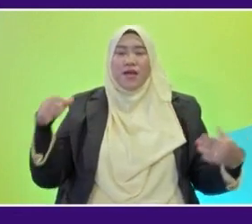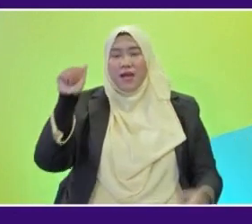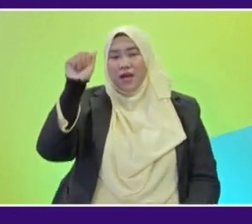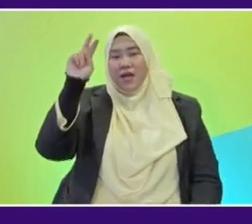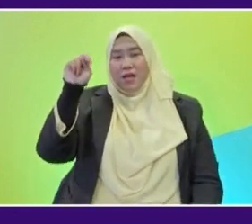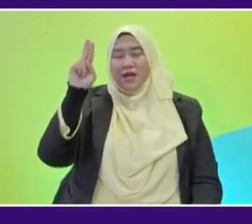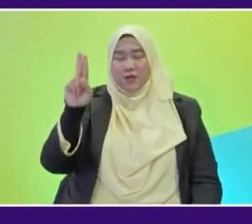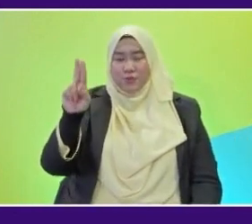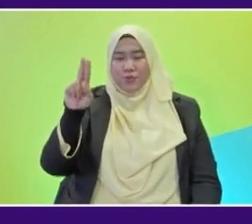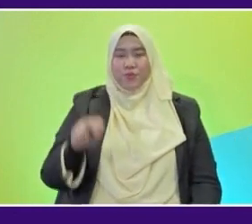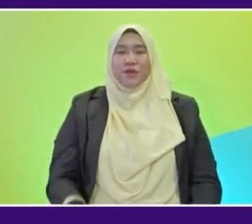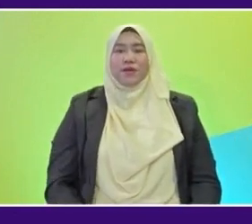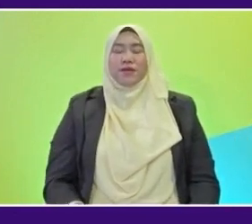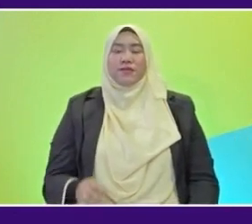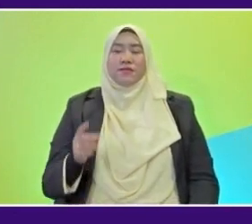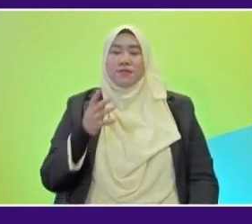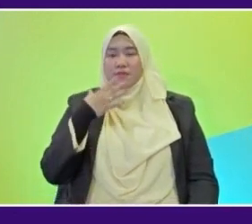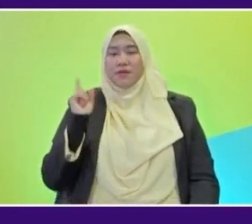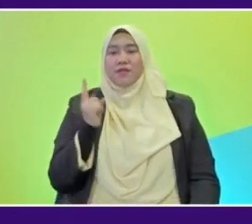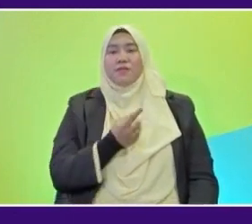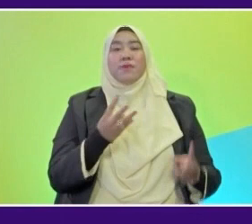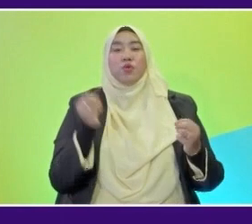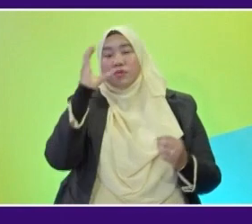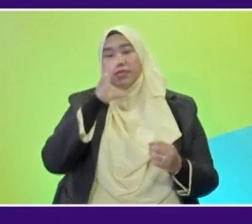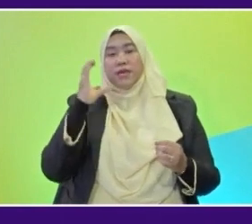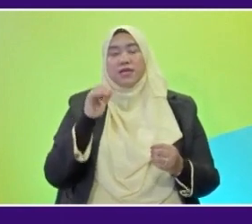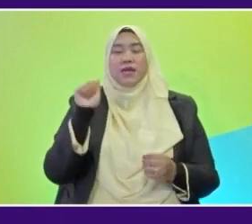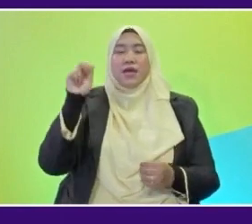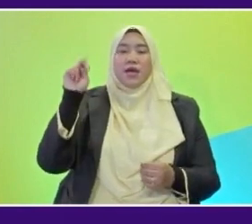kita cari itu adalah anunya Oke kita semua